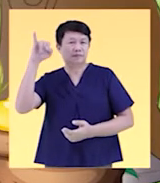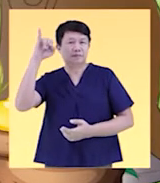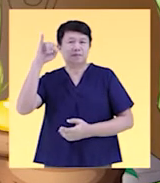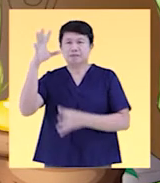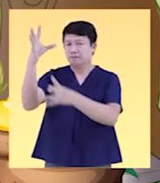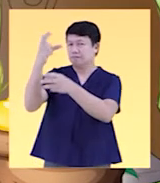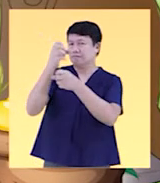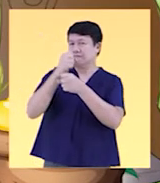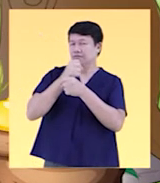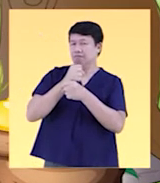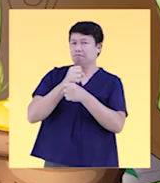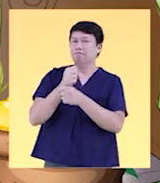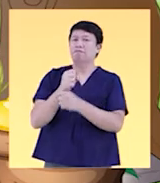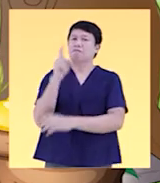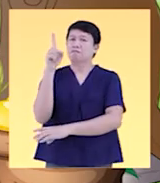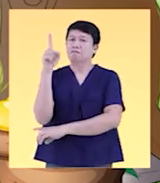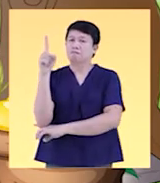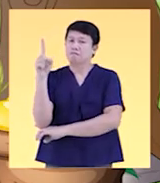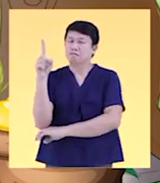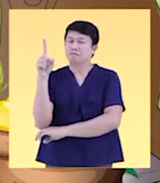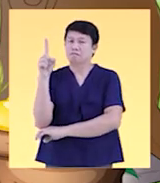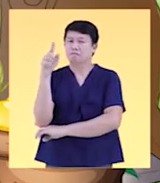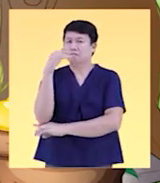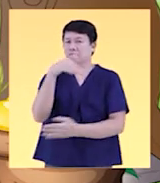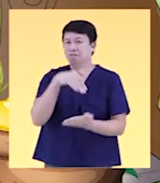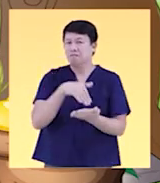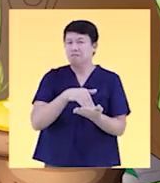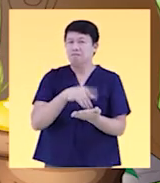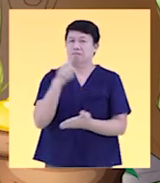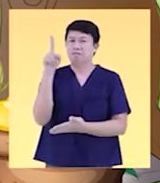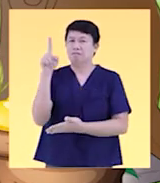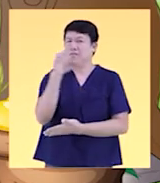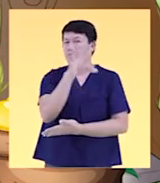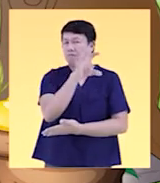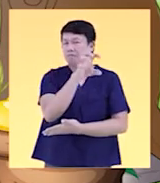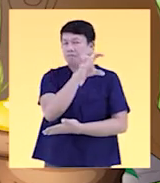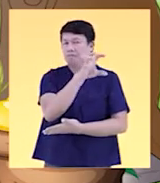Si Mang Jose ay nakapitas ng